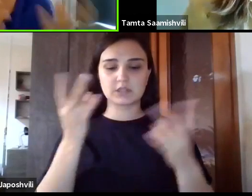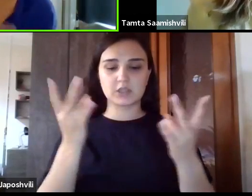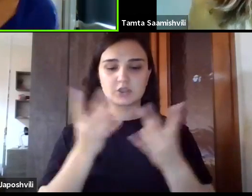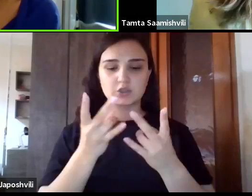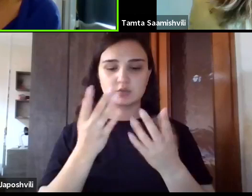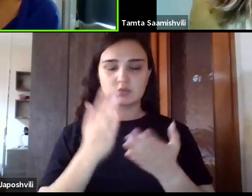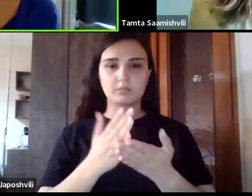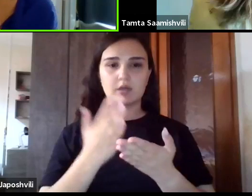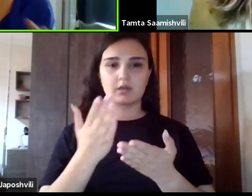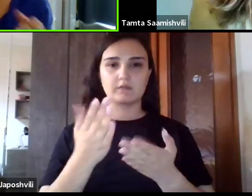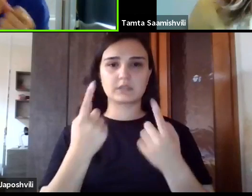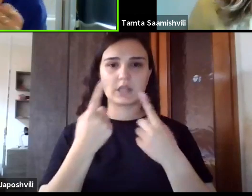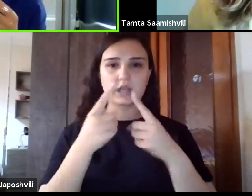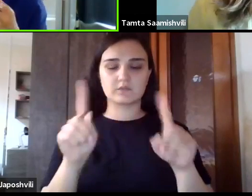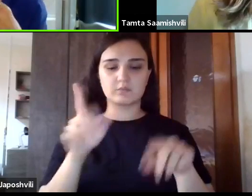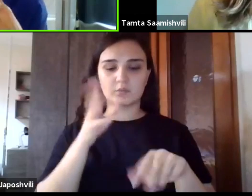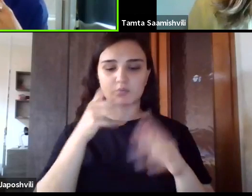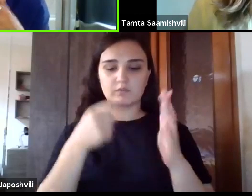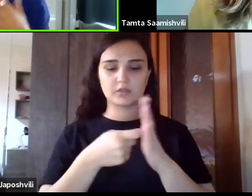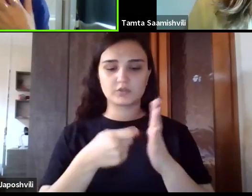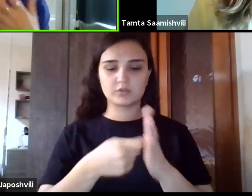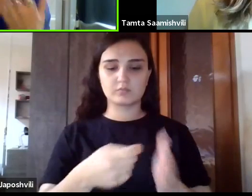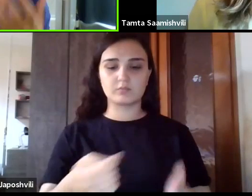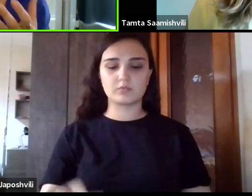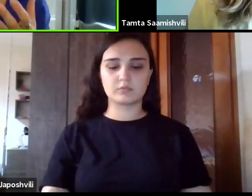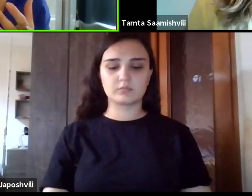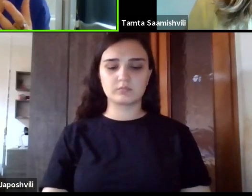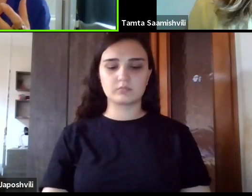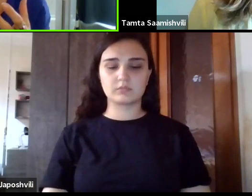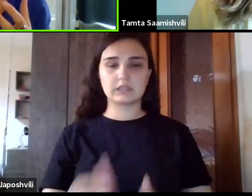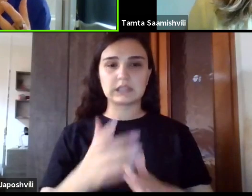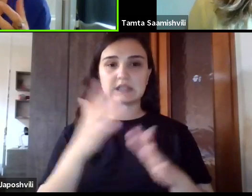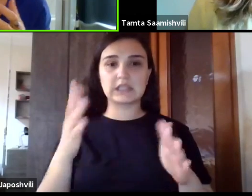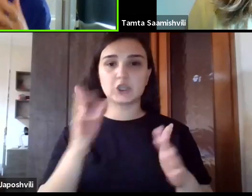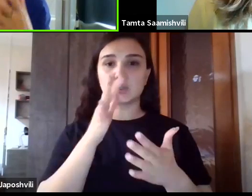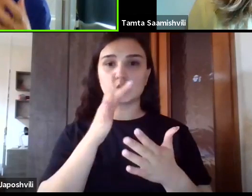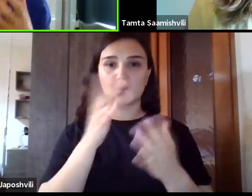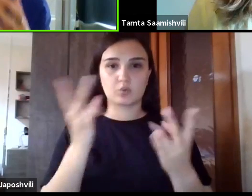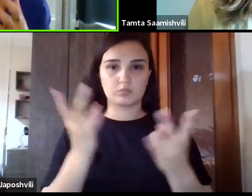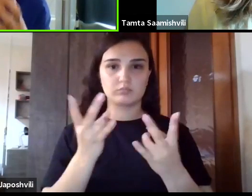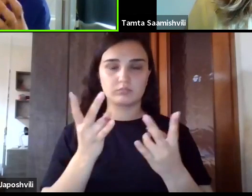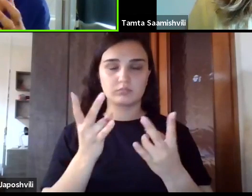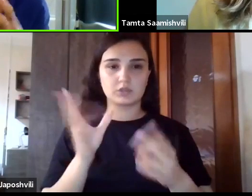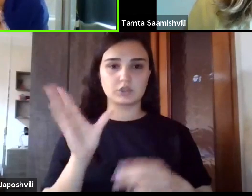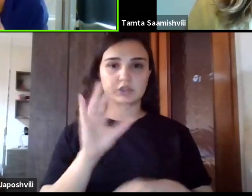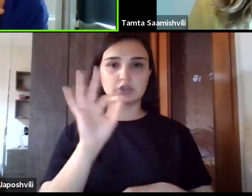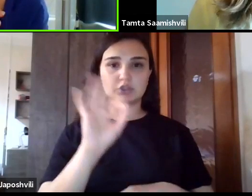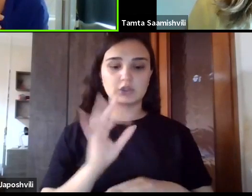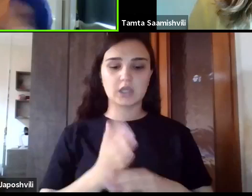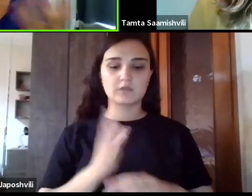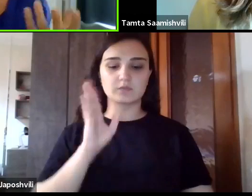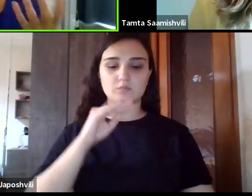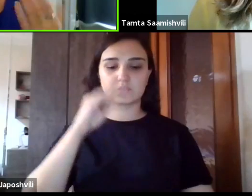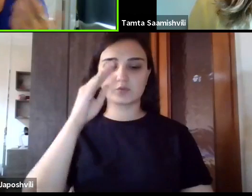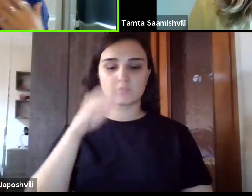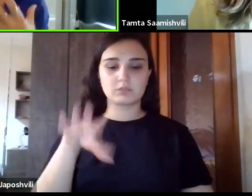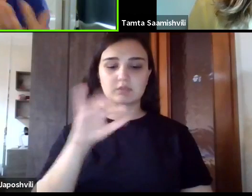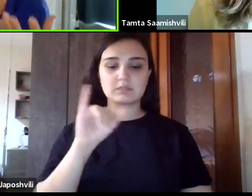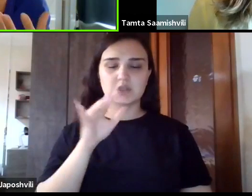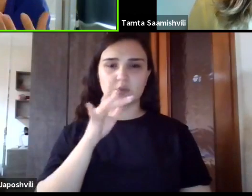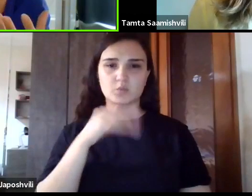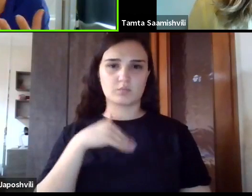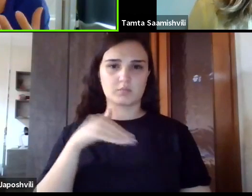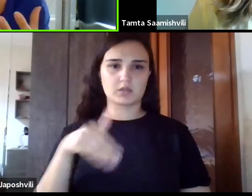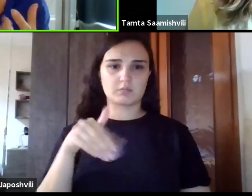აქვს, განსხვავებულად უნდა ვაჭამო, ანუ ძალიან დიდი რესურსი და ენერგია მიაქვს და ხშირად აქვს მშობლებს, რომ აი სად მცალია ხა